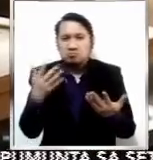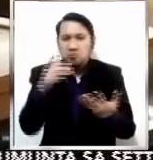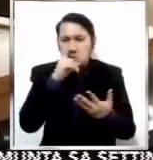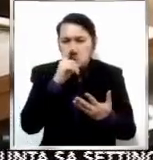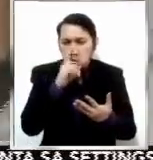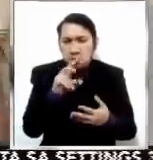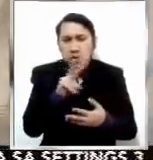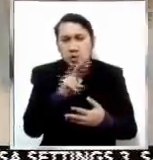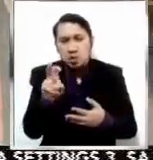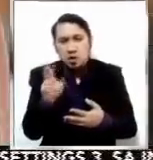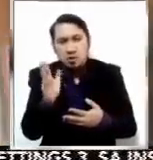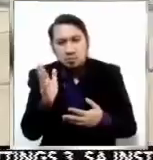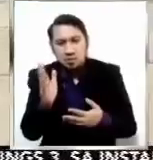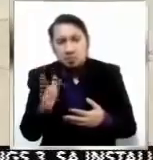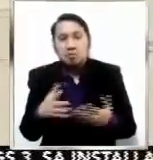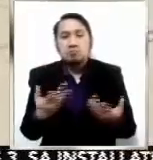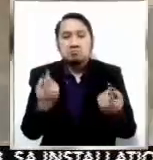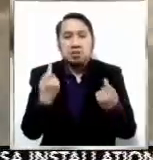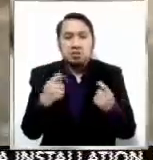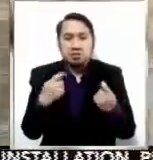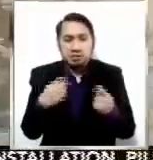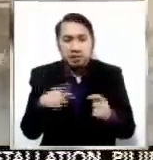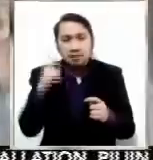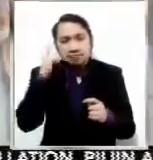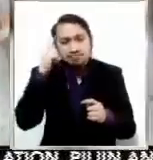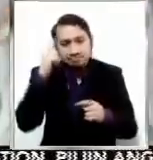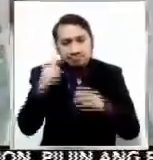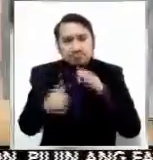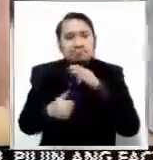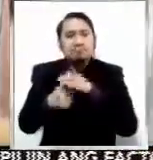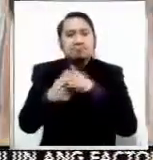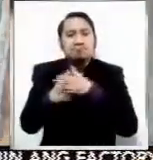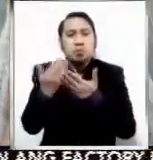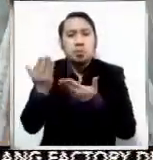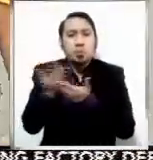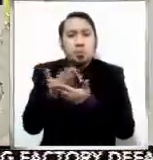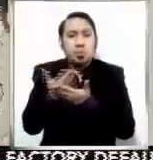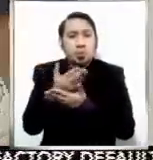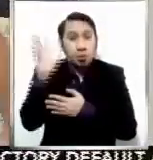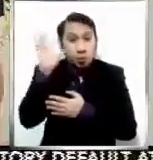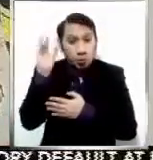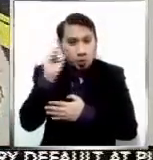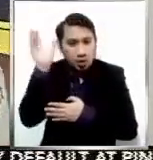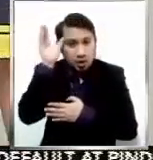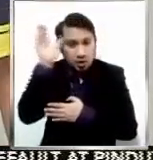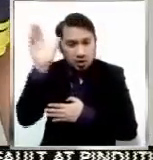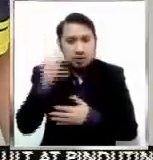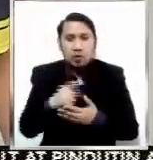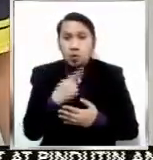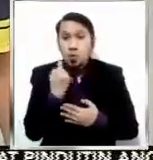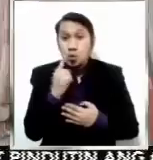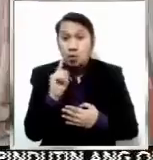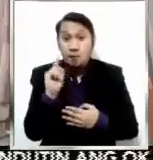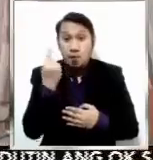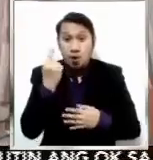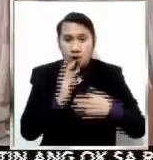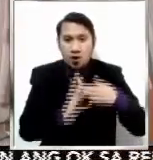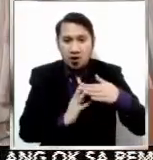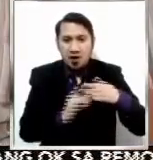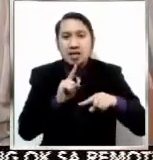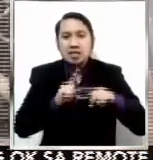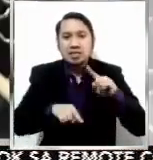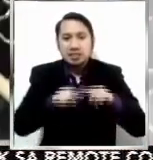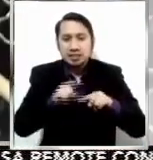na ihawan, sinubukan ni Tin ang naisip na konsepto. Ang una niyang mga customer, mga kaibigan. Unang reaction